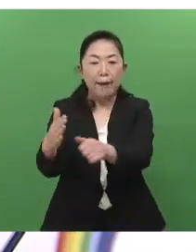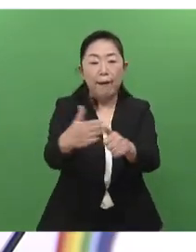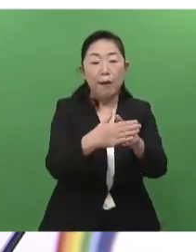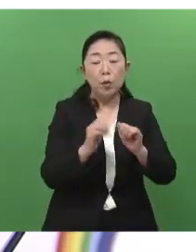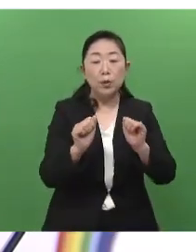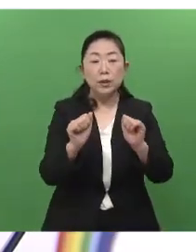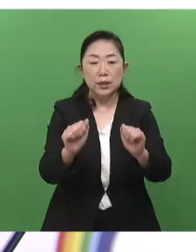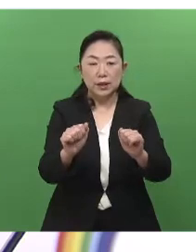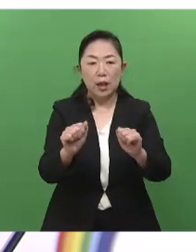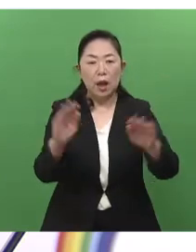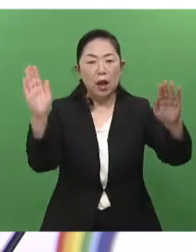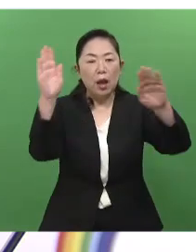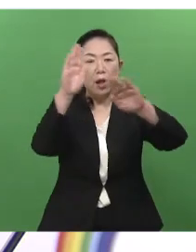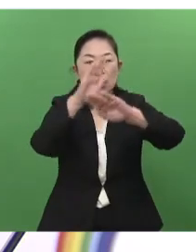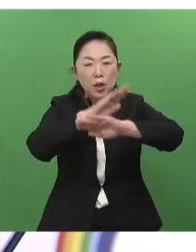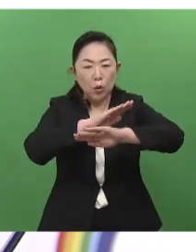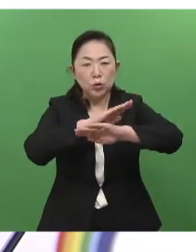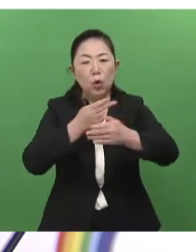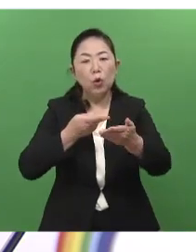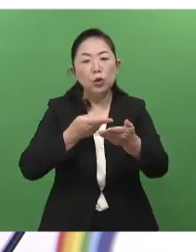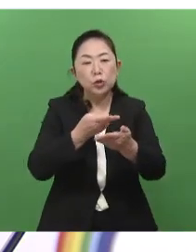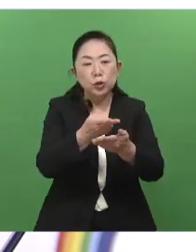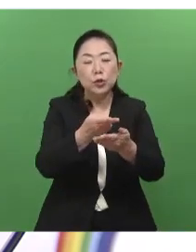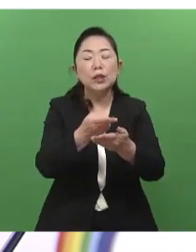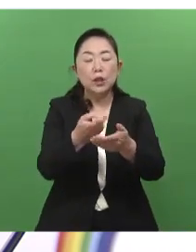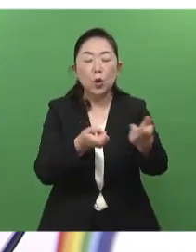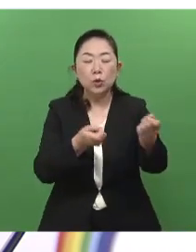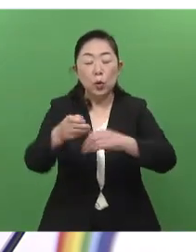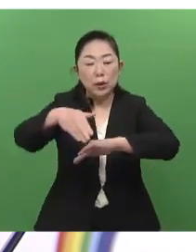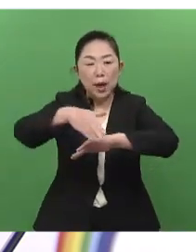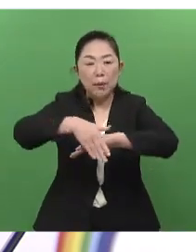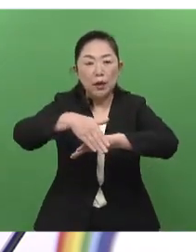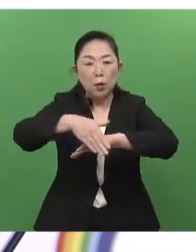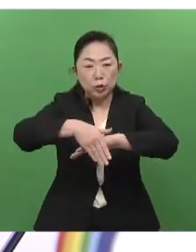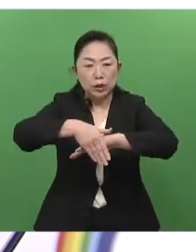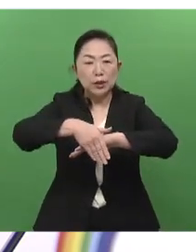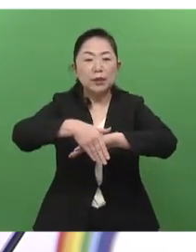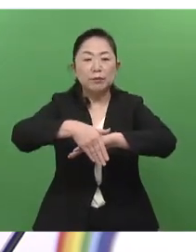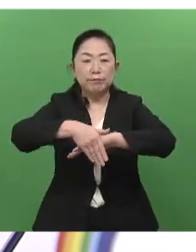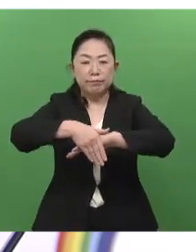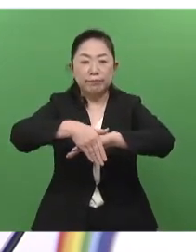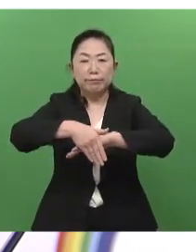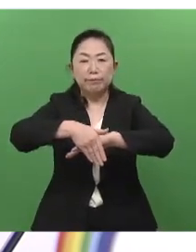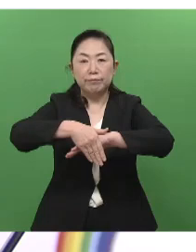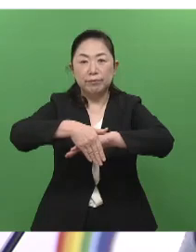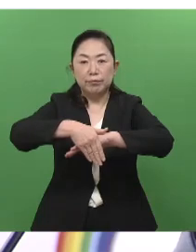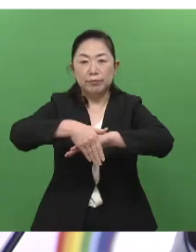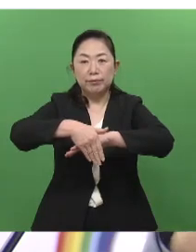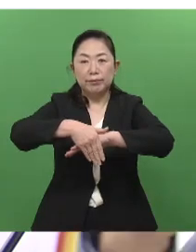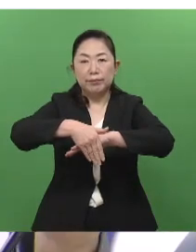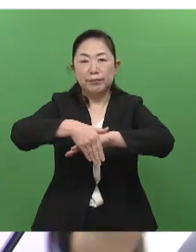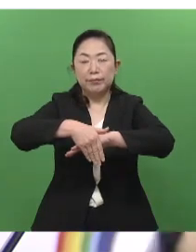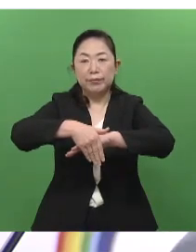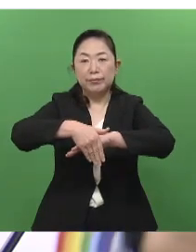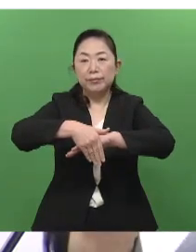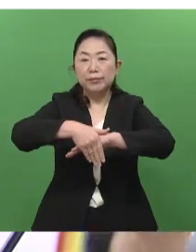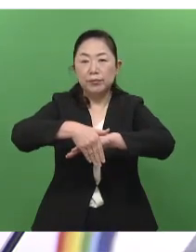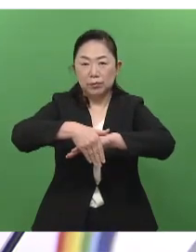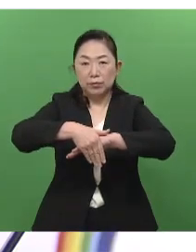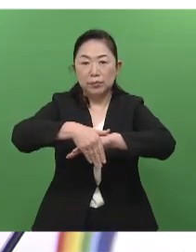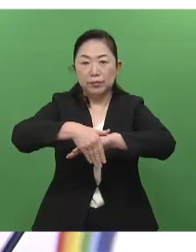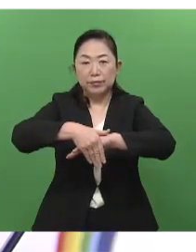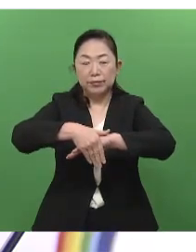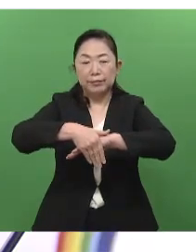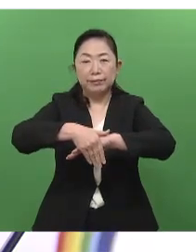、夜間の入院の調整窓口を1ヶ月調整窓口をそれぞ